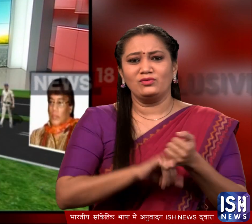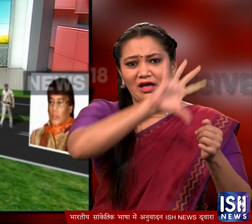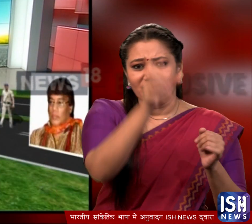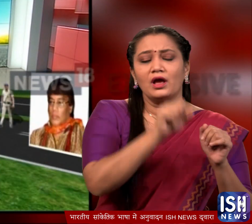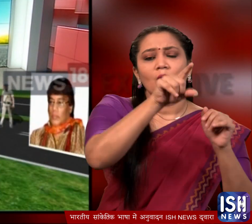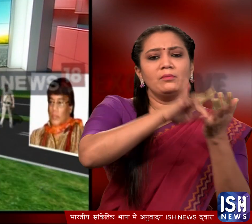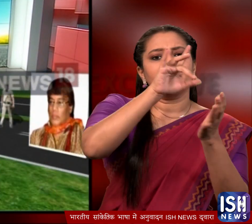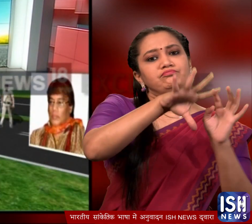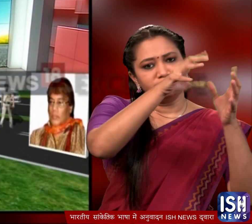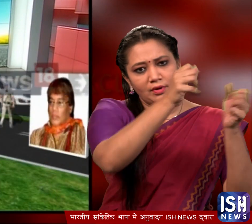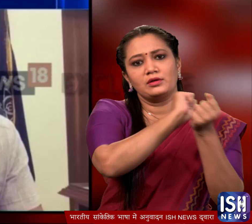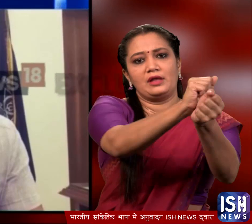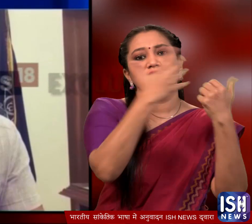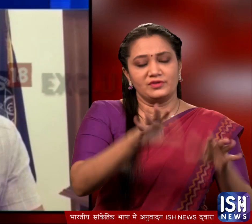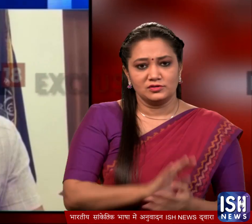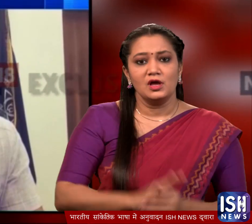की जेल में बंद है।